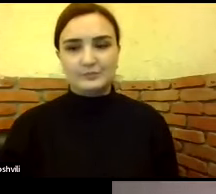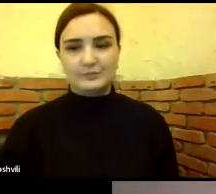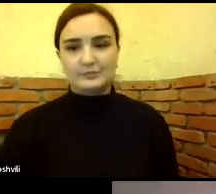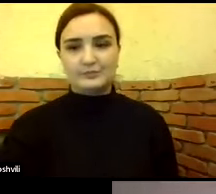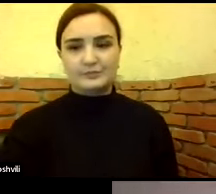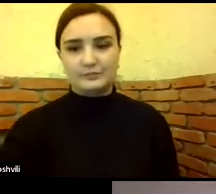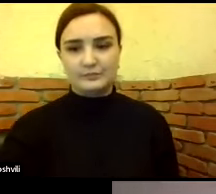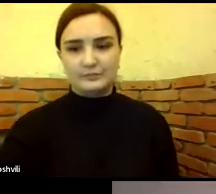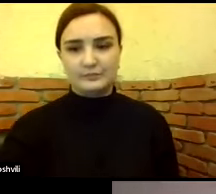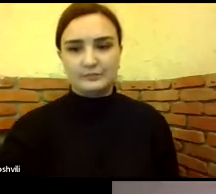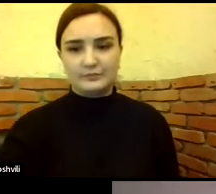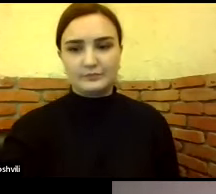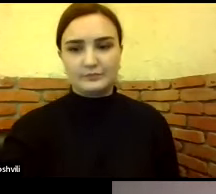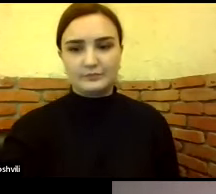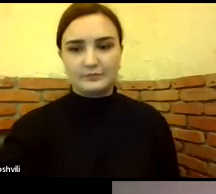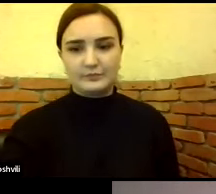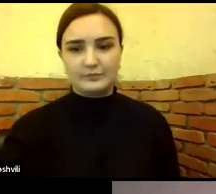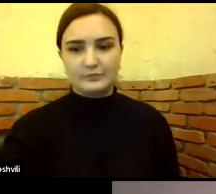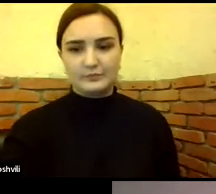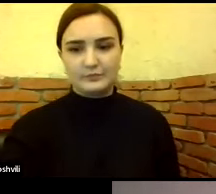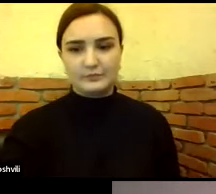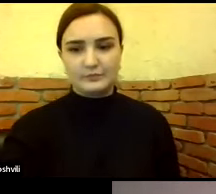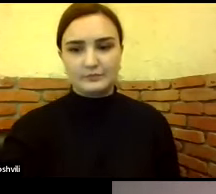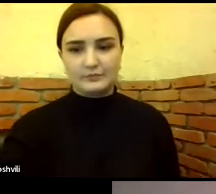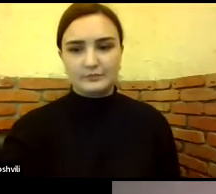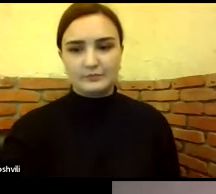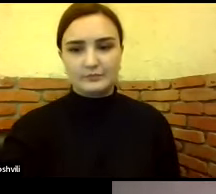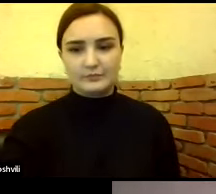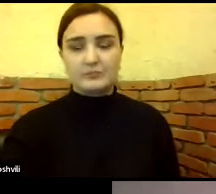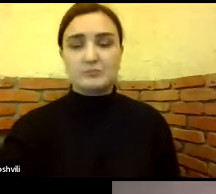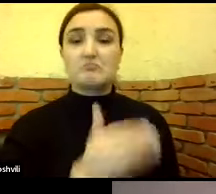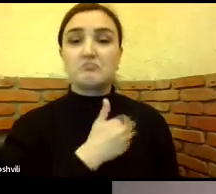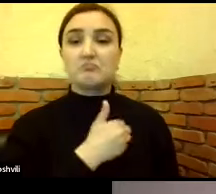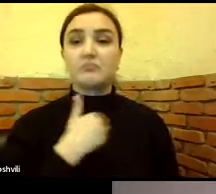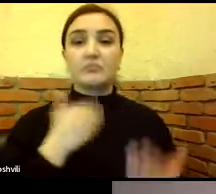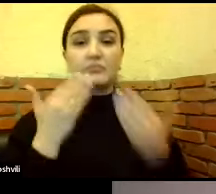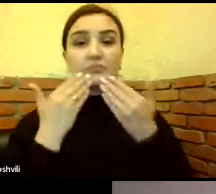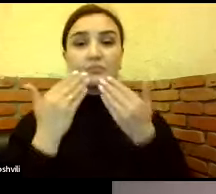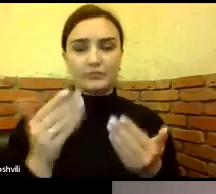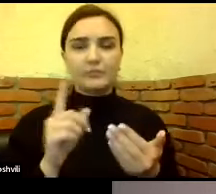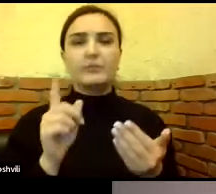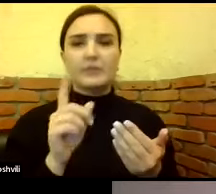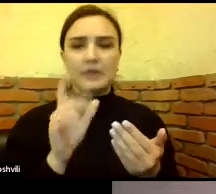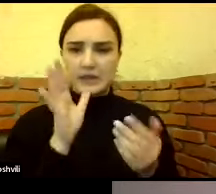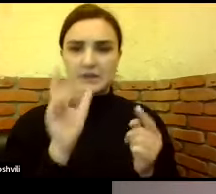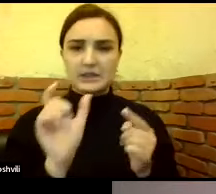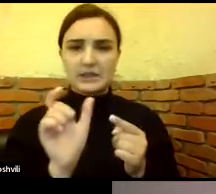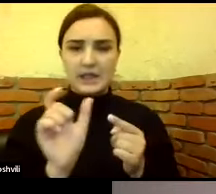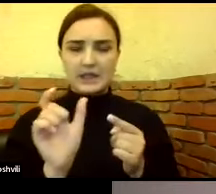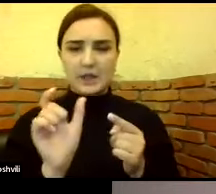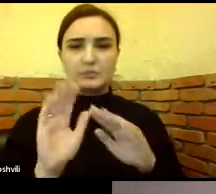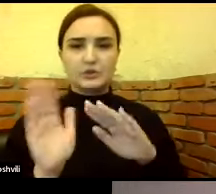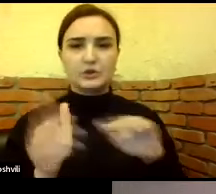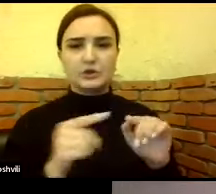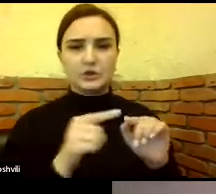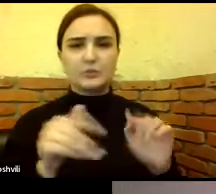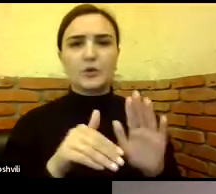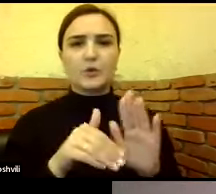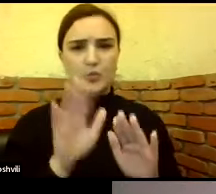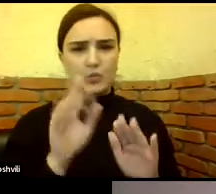მინდა და მეკითხა იმასთან დაკავშირებით, რომ გასაგებია, რომ რაღაც ეტაპის მერე ბევრად უფრო გაწუწნობიერებული გახდი